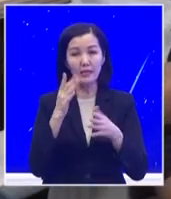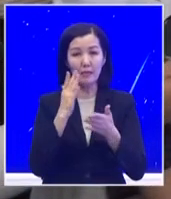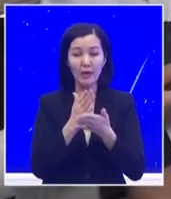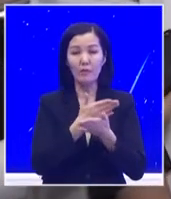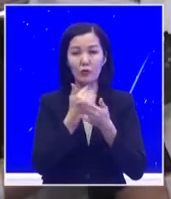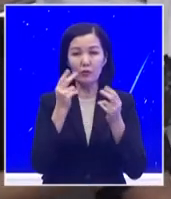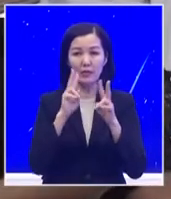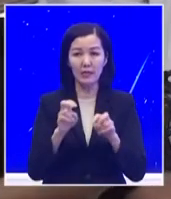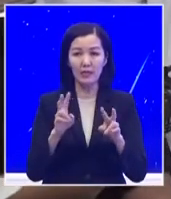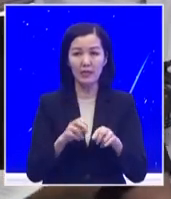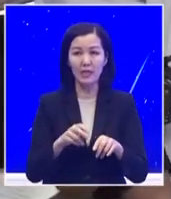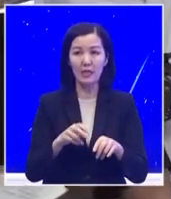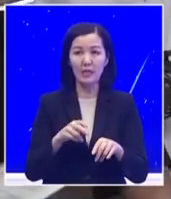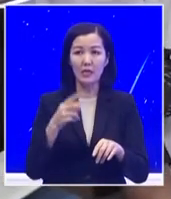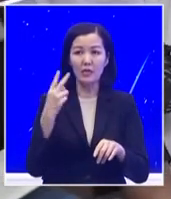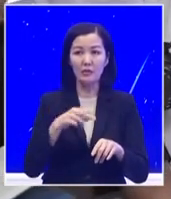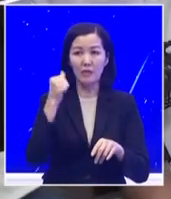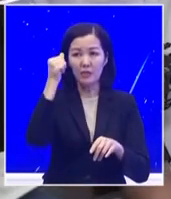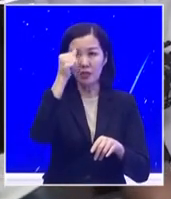жылға арналған бағдарлама